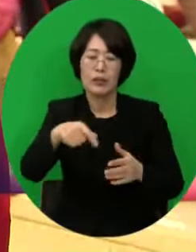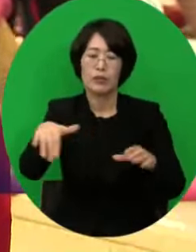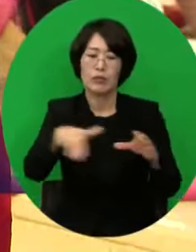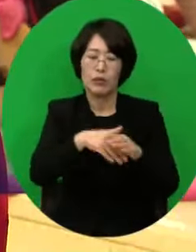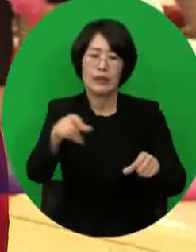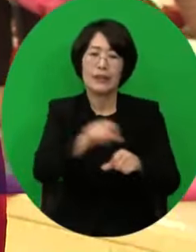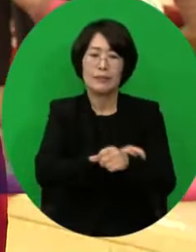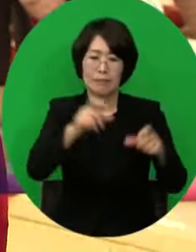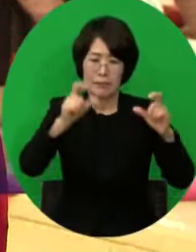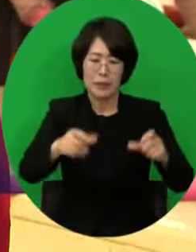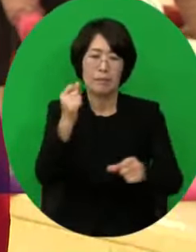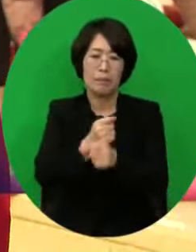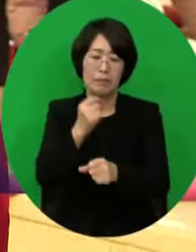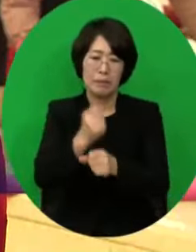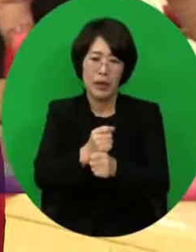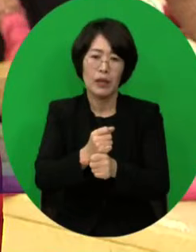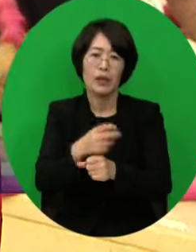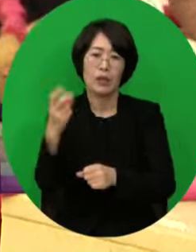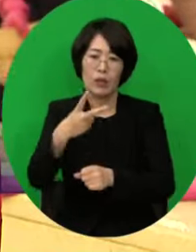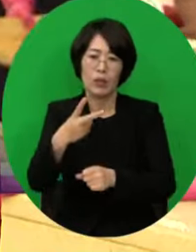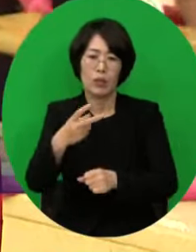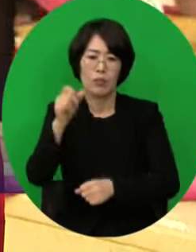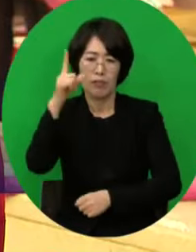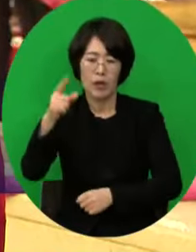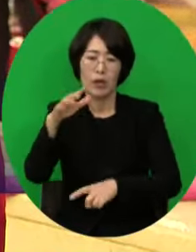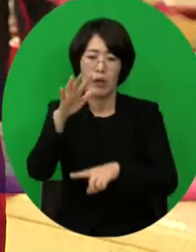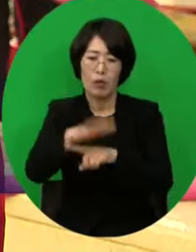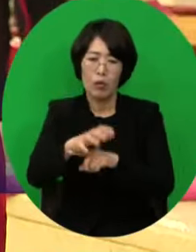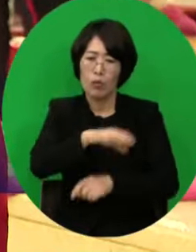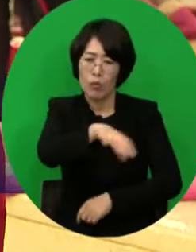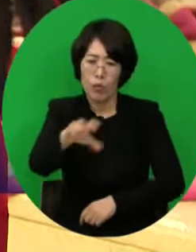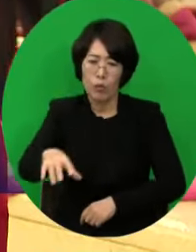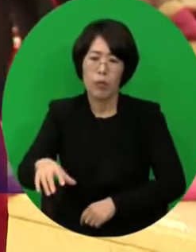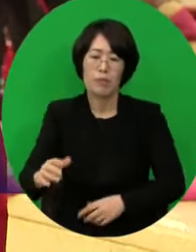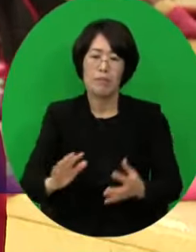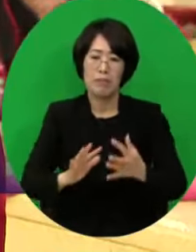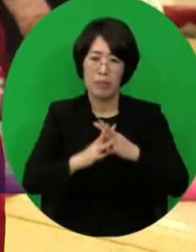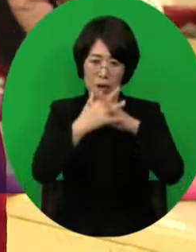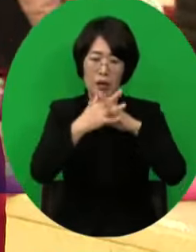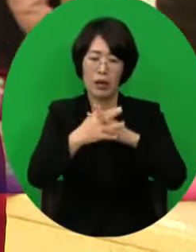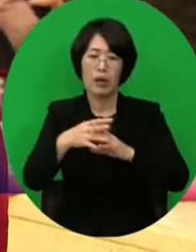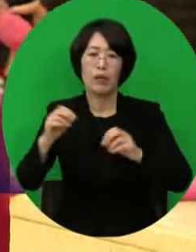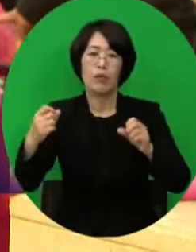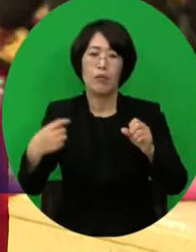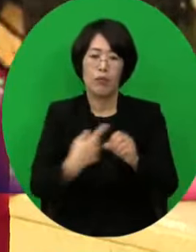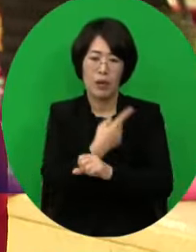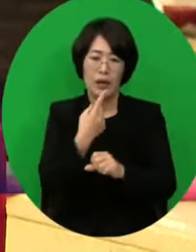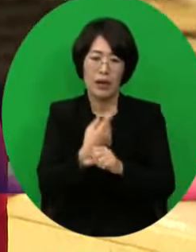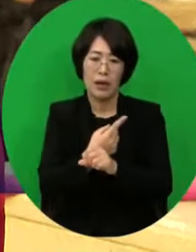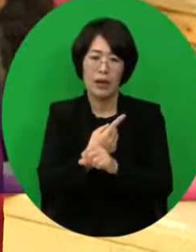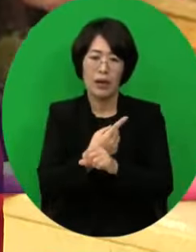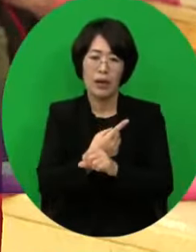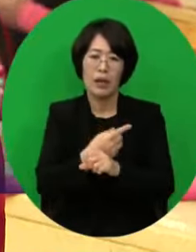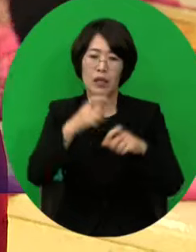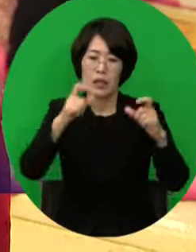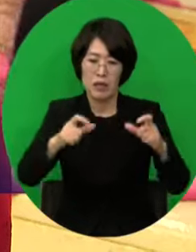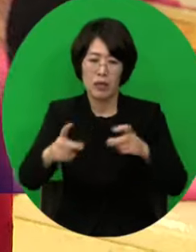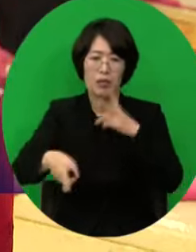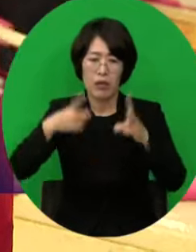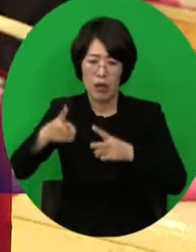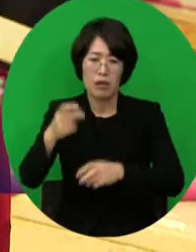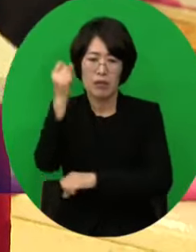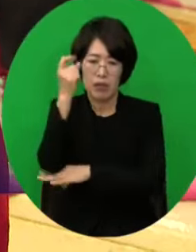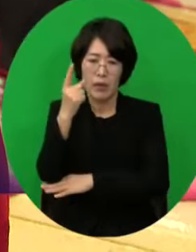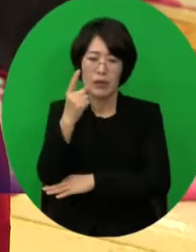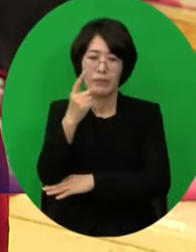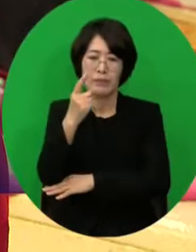문화관광특구 조성과 스마트 농어촌 개발 및 이 지역산업 기반